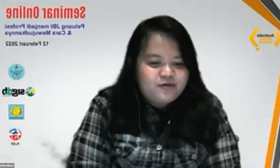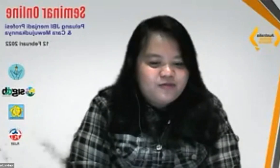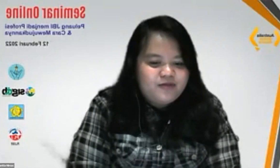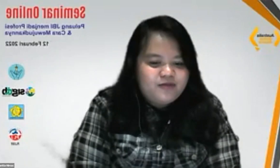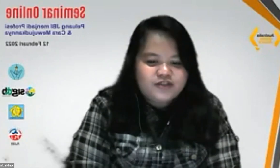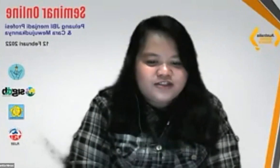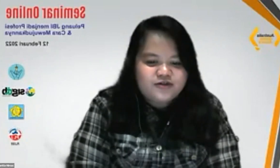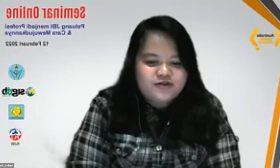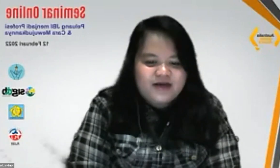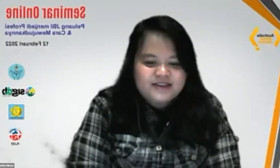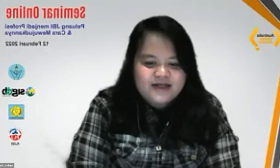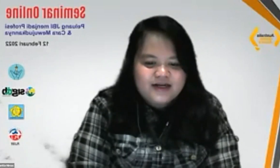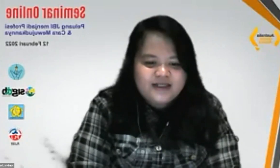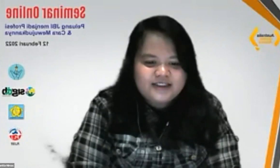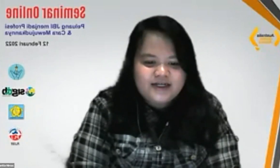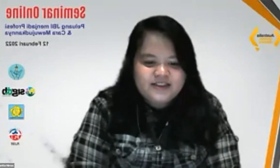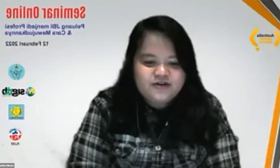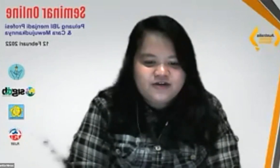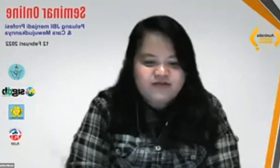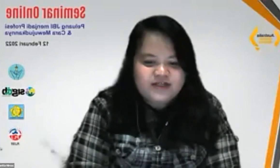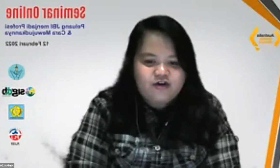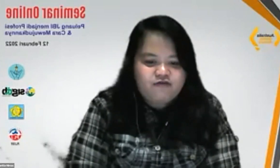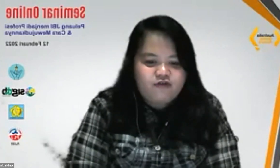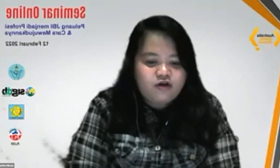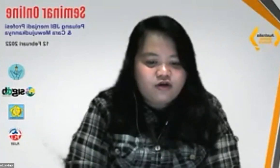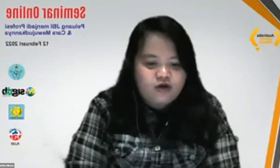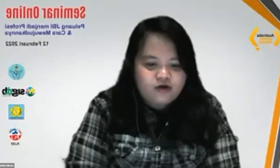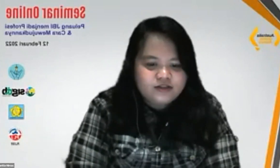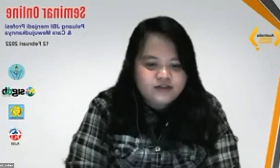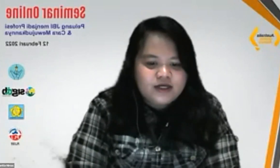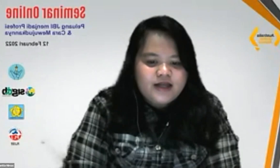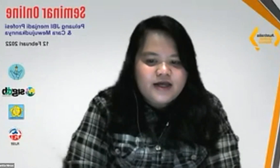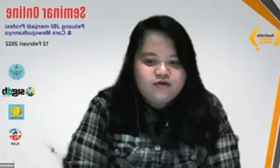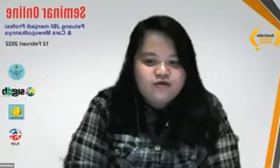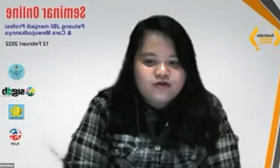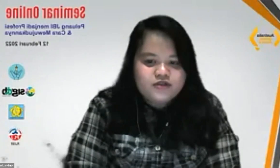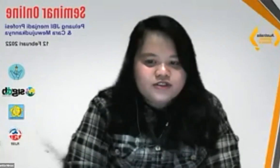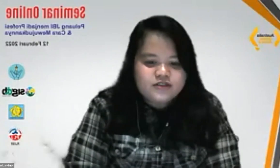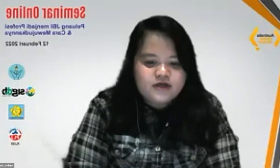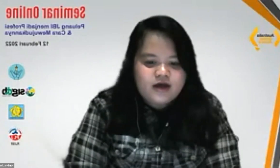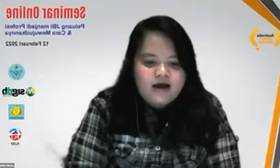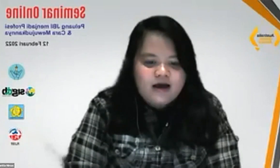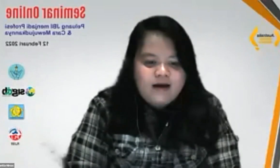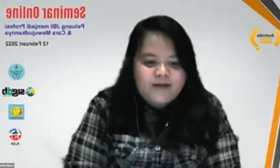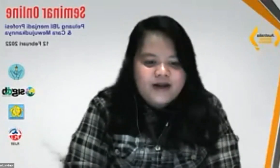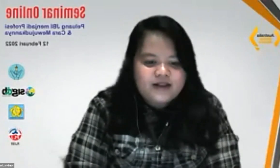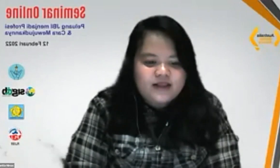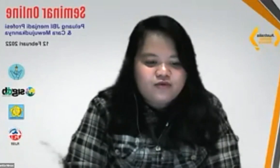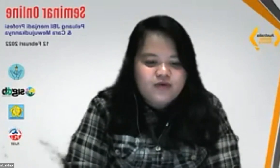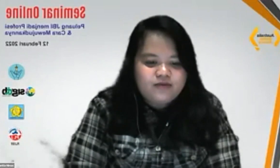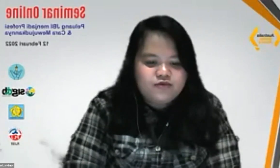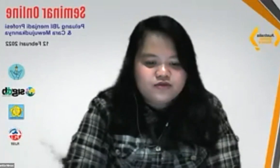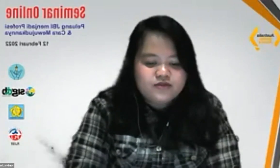itu beliau melanjutkan studi Master di Chinese University of Hong Kong dan lulus pada